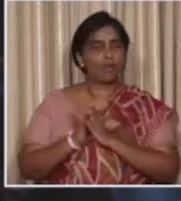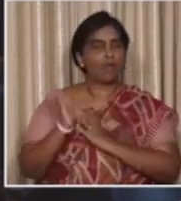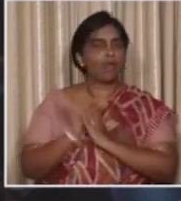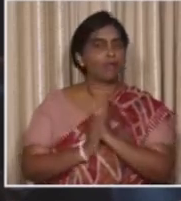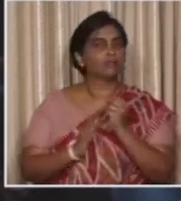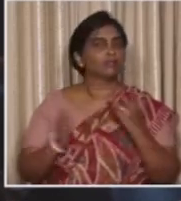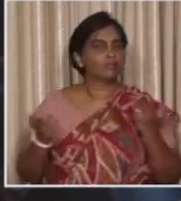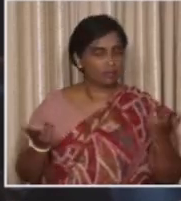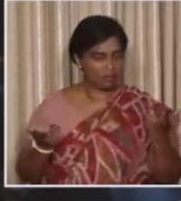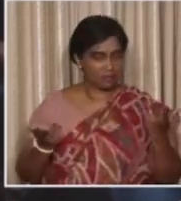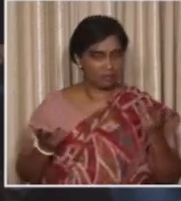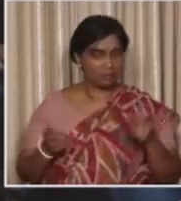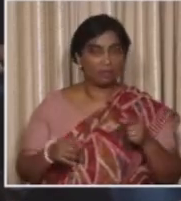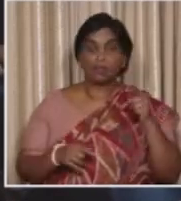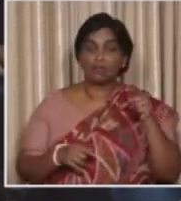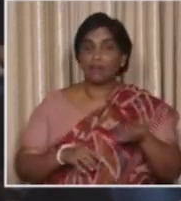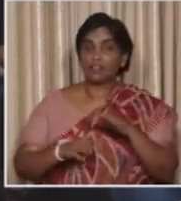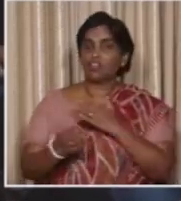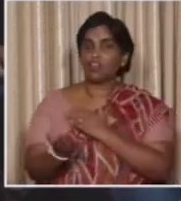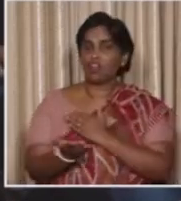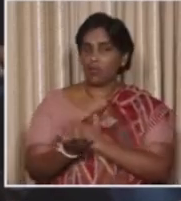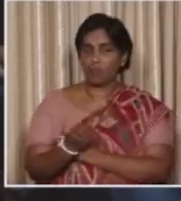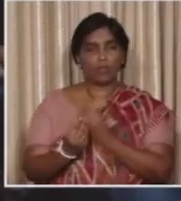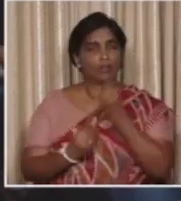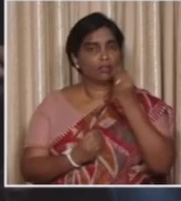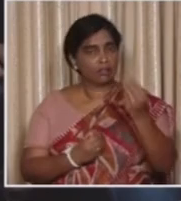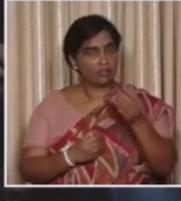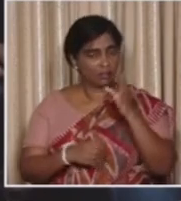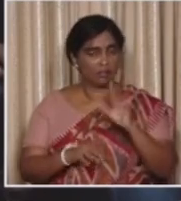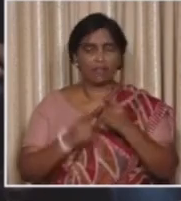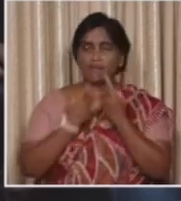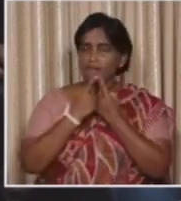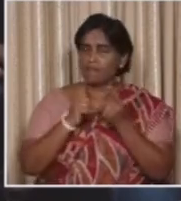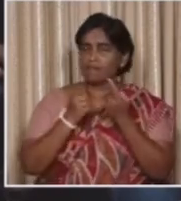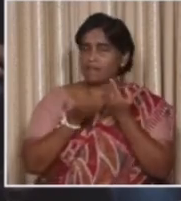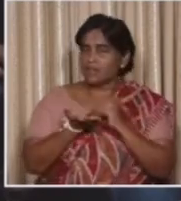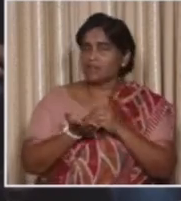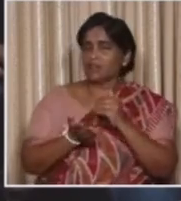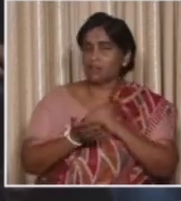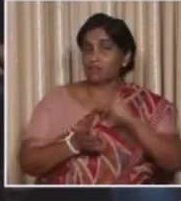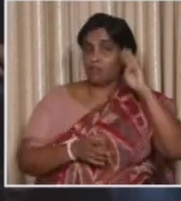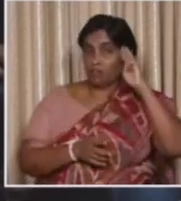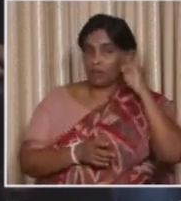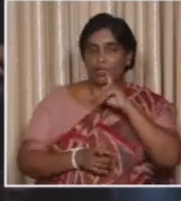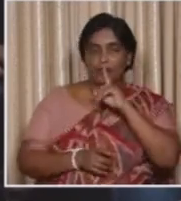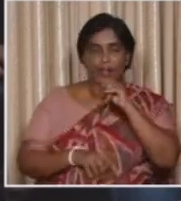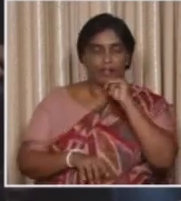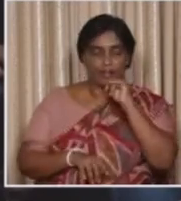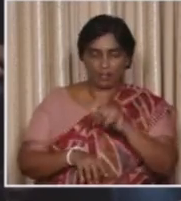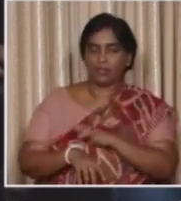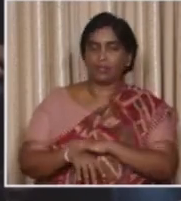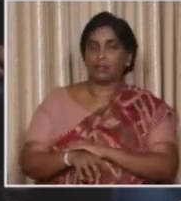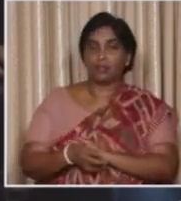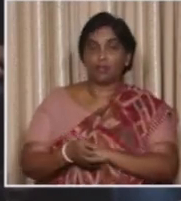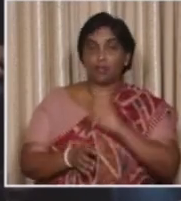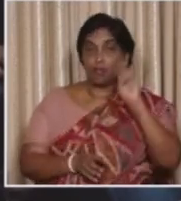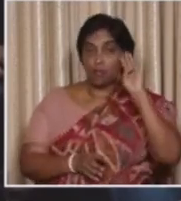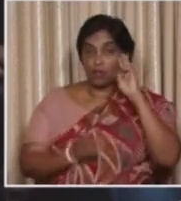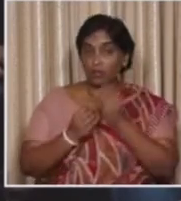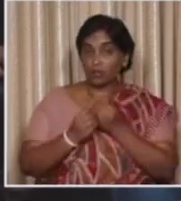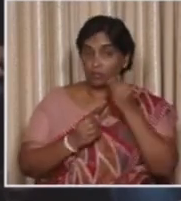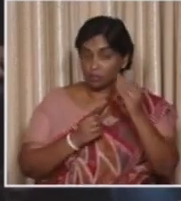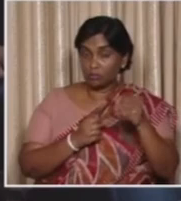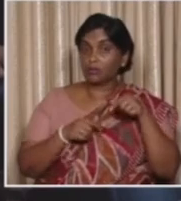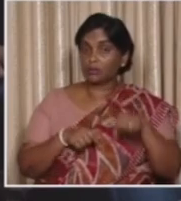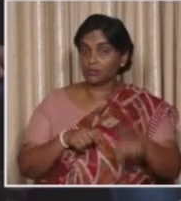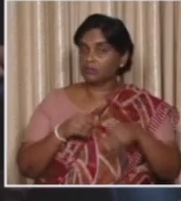නැහැ. ඉතින් ඉඩම් ඔප්පු ලබා දෙනවා කියලා විවිධ අවස්ථාවල පොරොන්දු දීපුවා ඇත්ත. හැබැයි පොරොන්දු දුන්නට